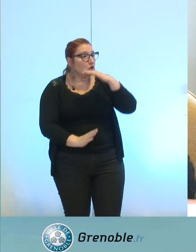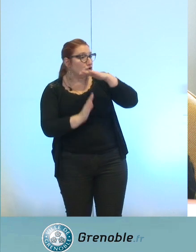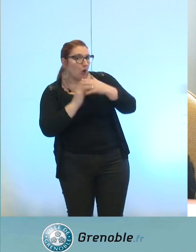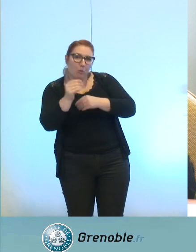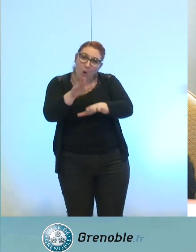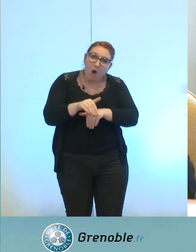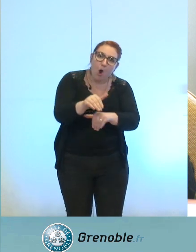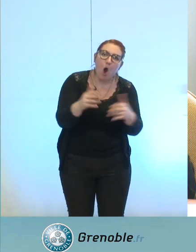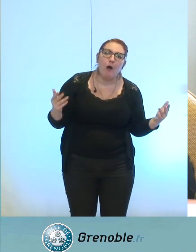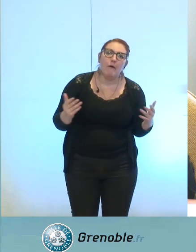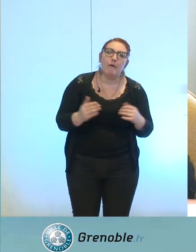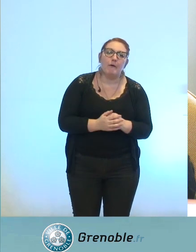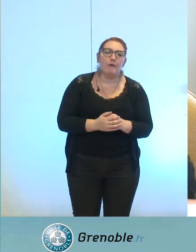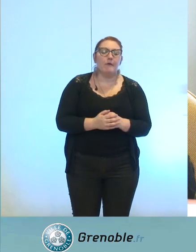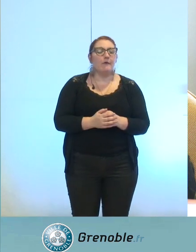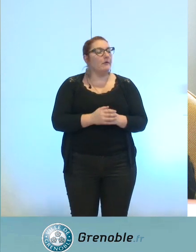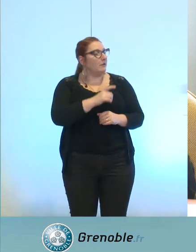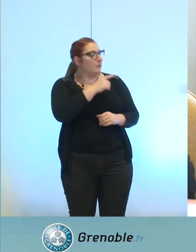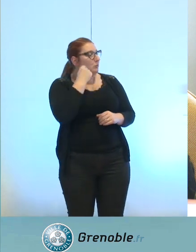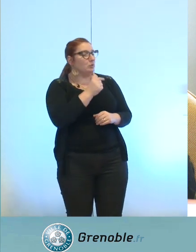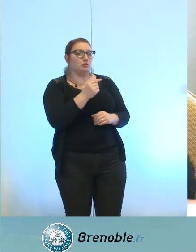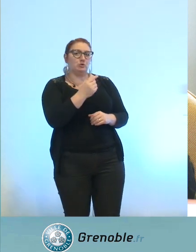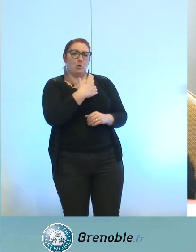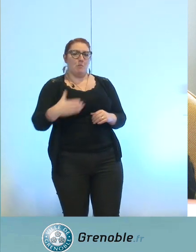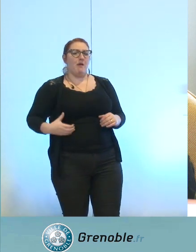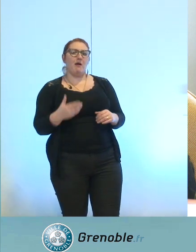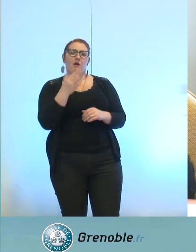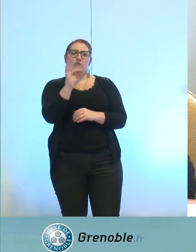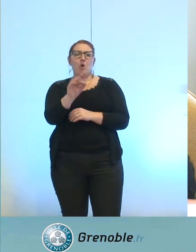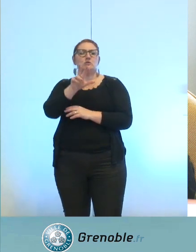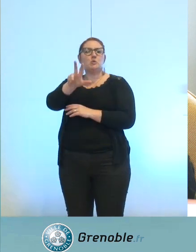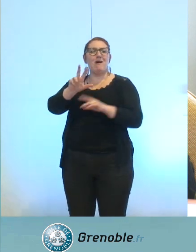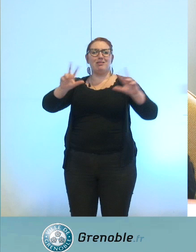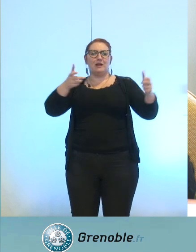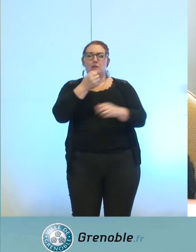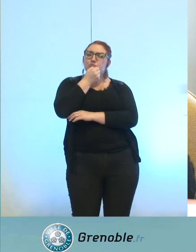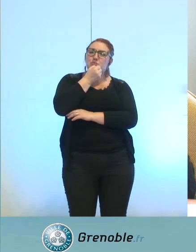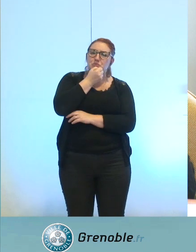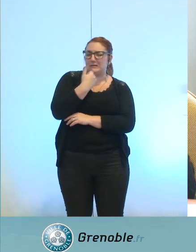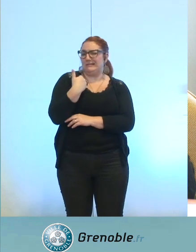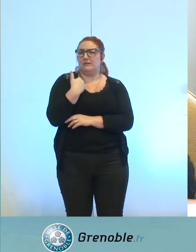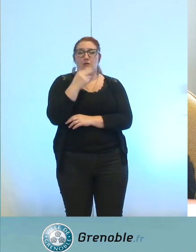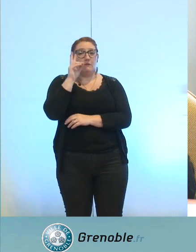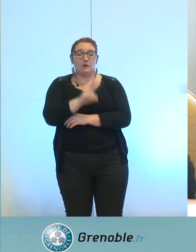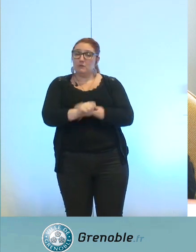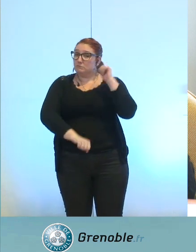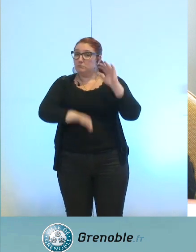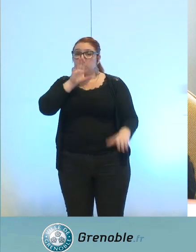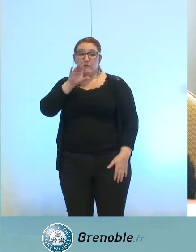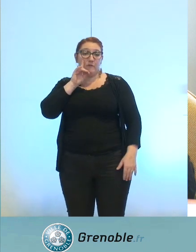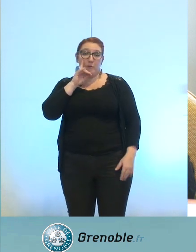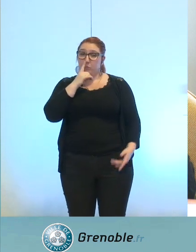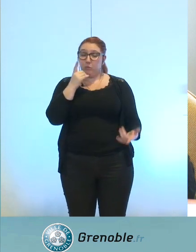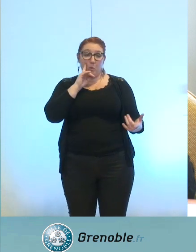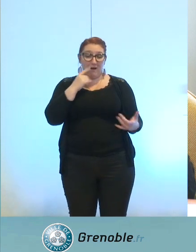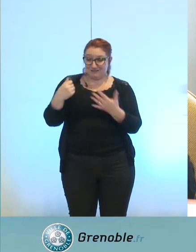encore comme vous l'avez dit Monsieur le Maire sur FR3 il y a quelques jours nous allons droit dans le mur car nous sommes victimes de l'effet de ciseau et ben oui